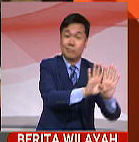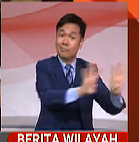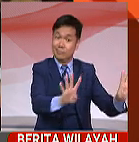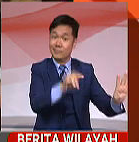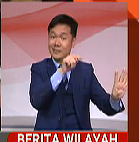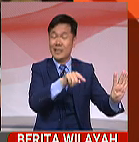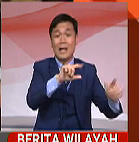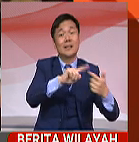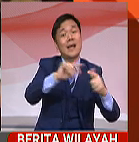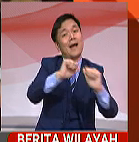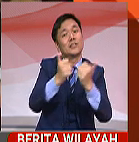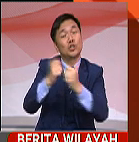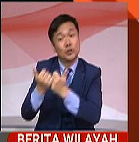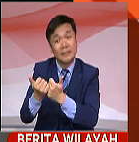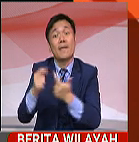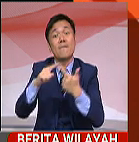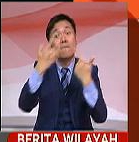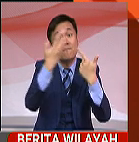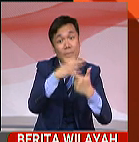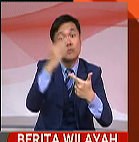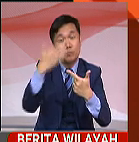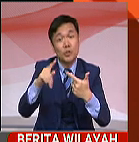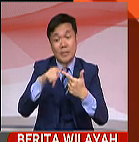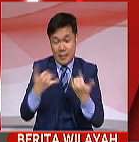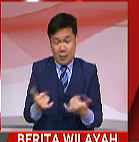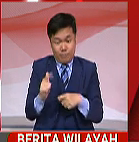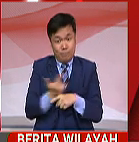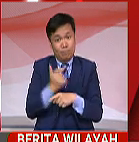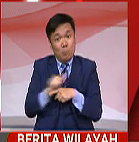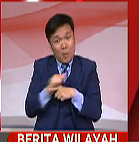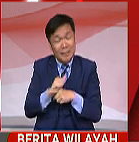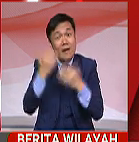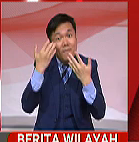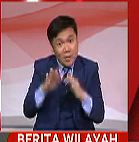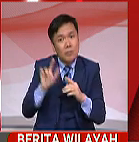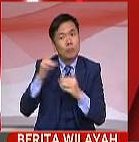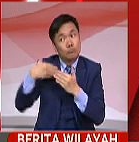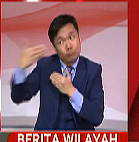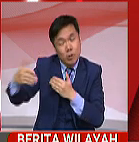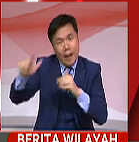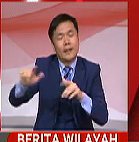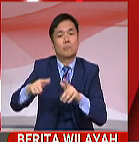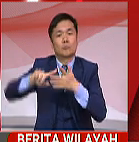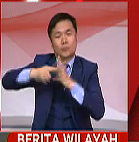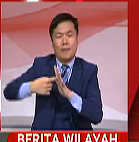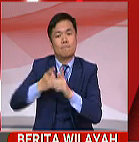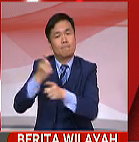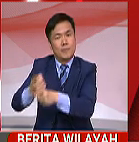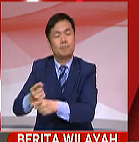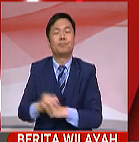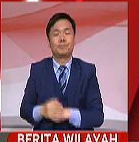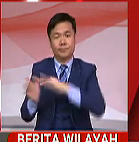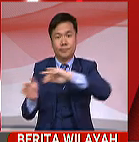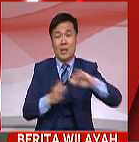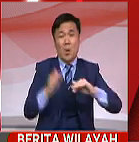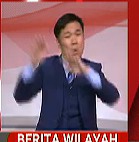serta agensi yang terlibat sebelum pemberian suntikan sebenar bermula. Hujan lebat berpanjangan sejak petang